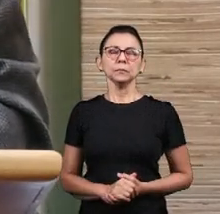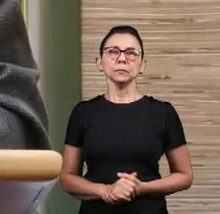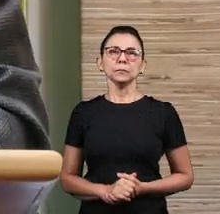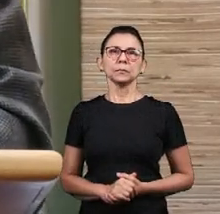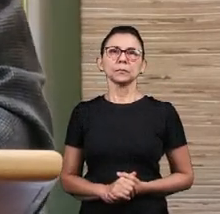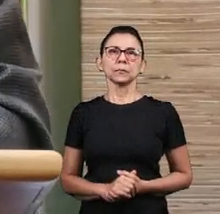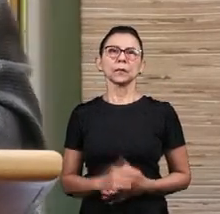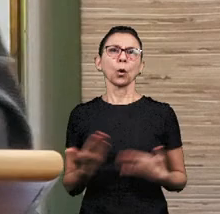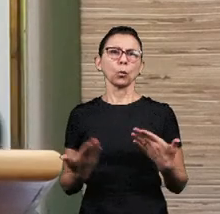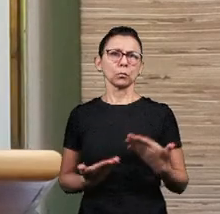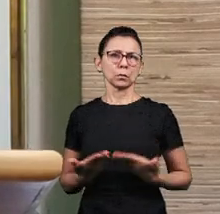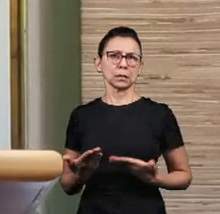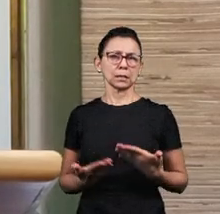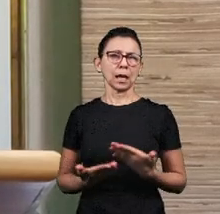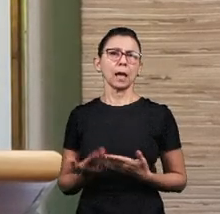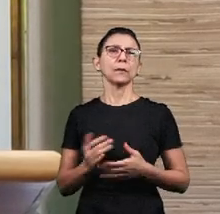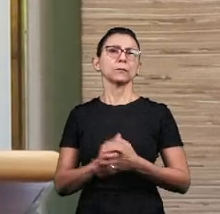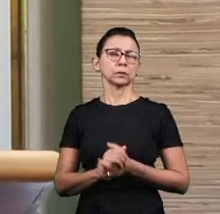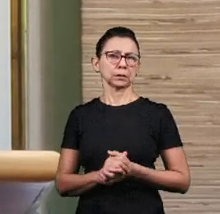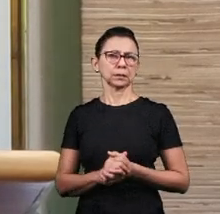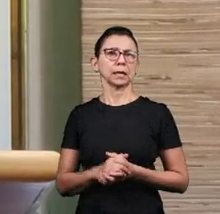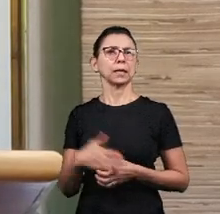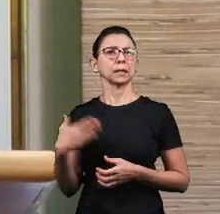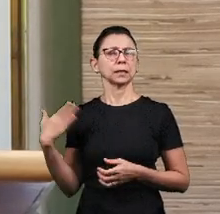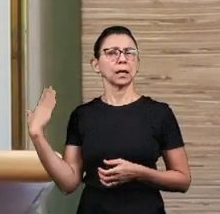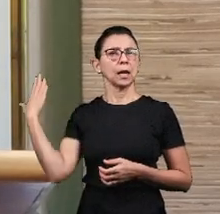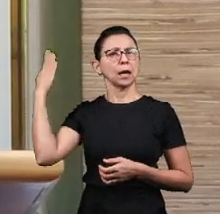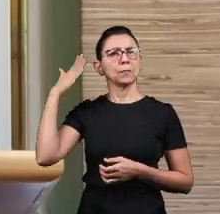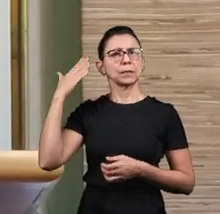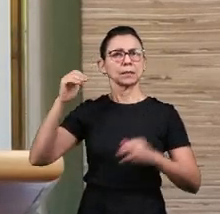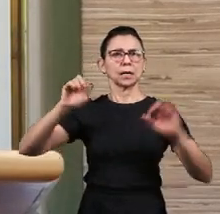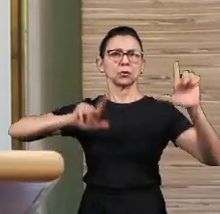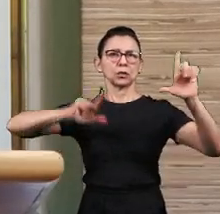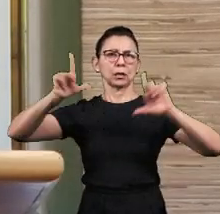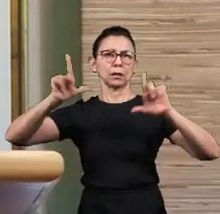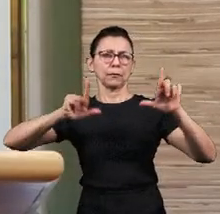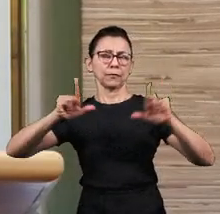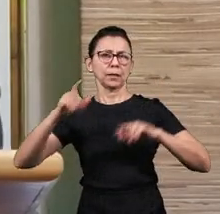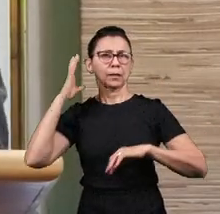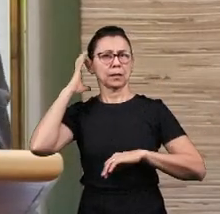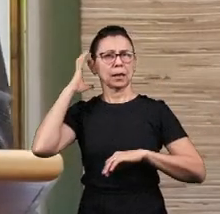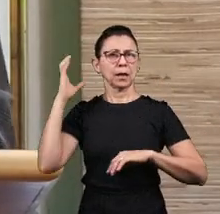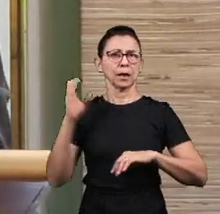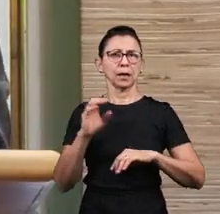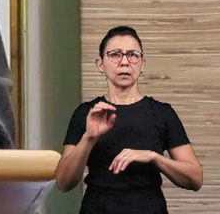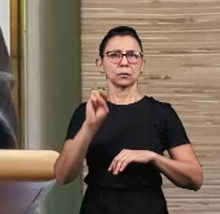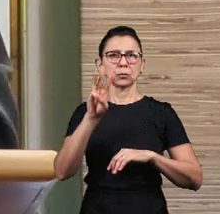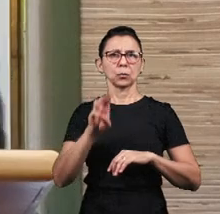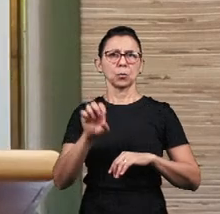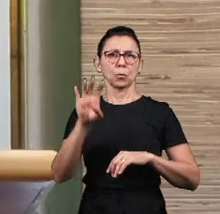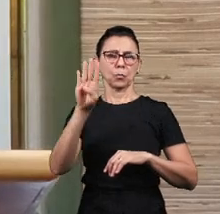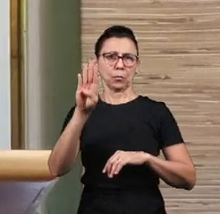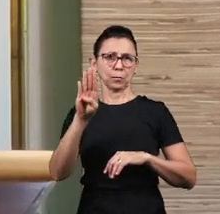qui ont mis très bien placé à la télévision, à la radio Web Manaïm, la